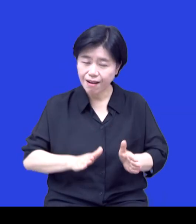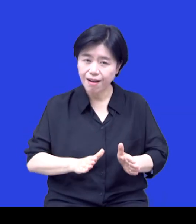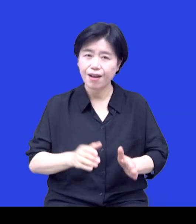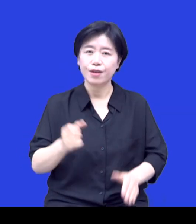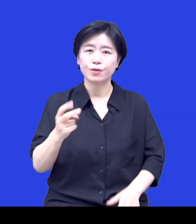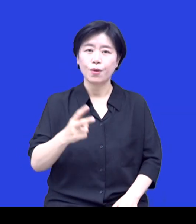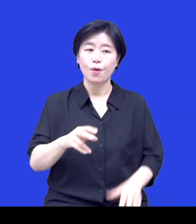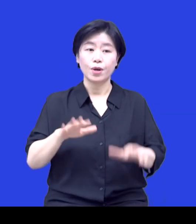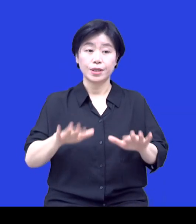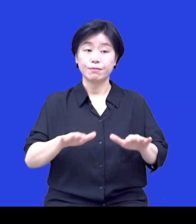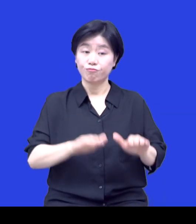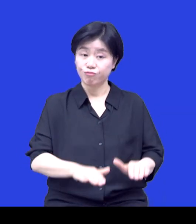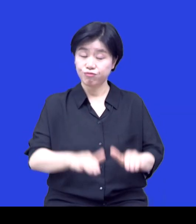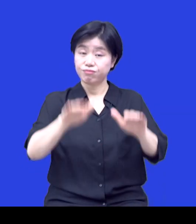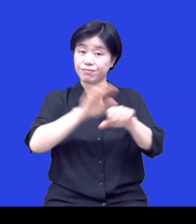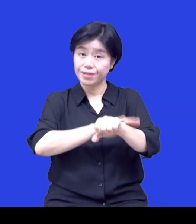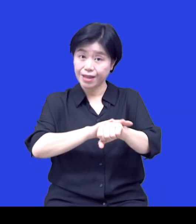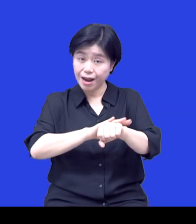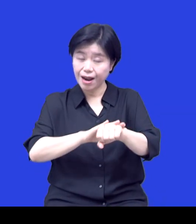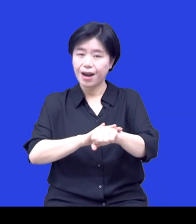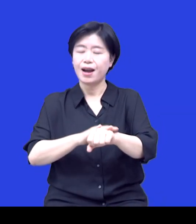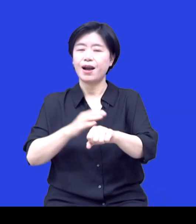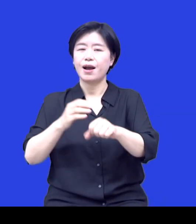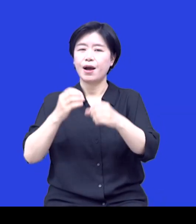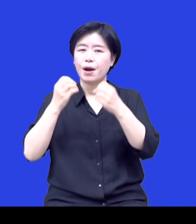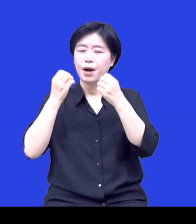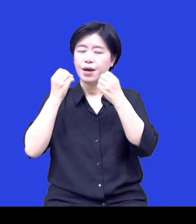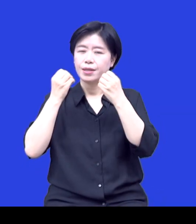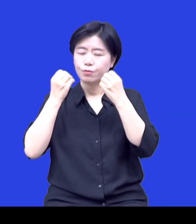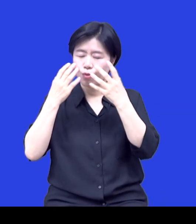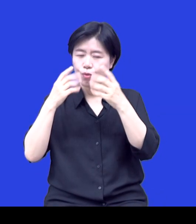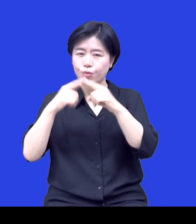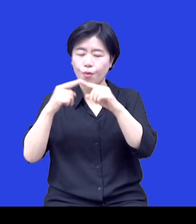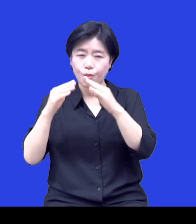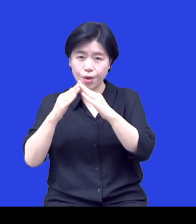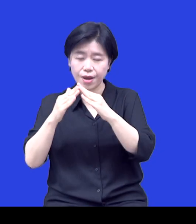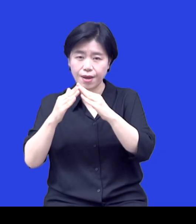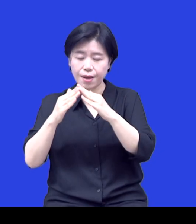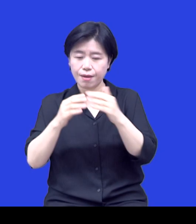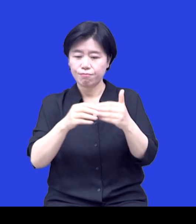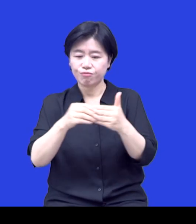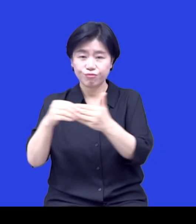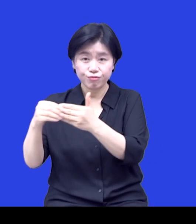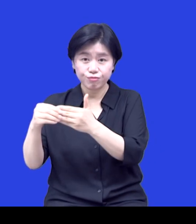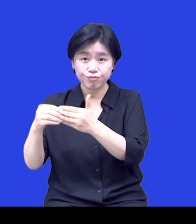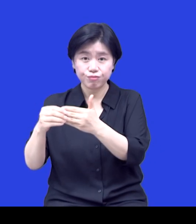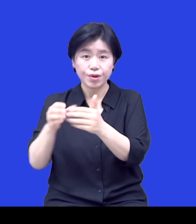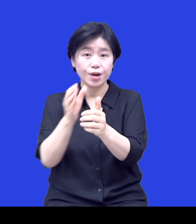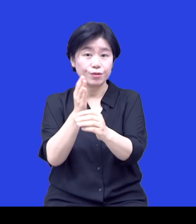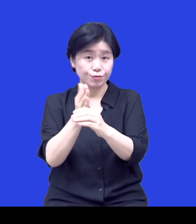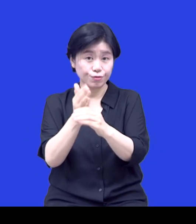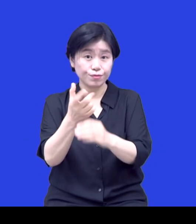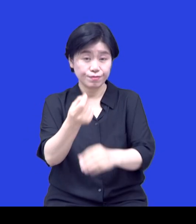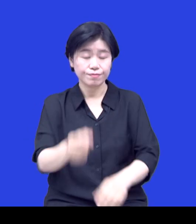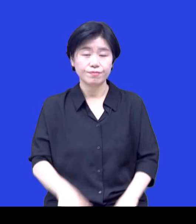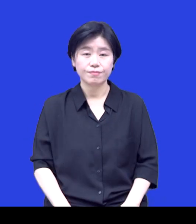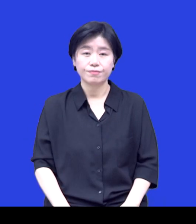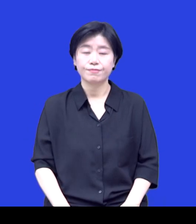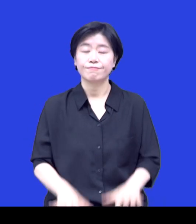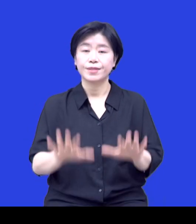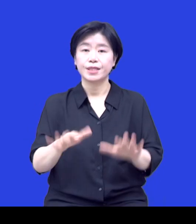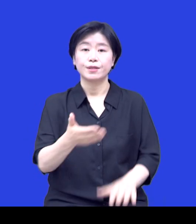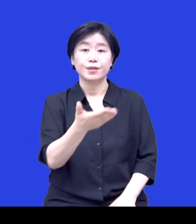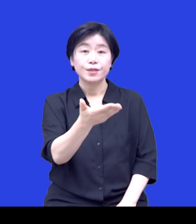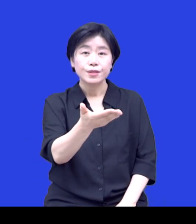또 이제는 개척하는 새로운 교회 목회로서 쭉 걸어오시면서 늘 목사님께 힘이 되고